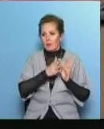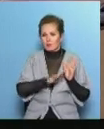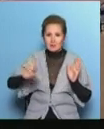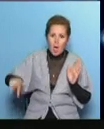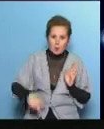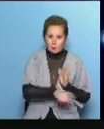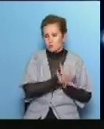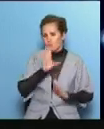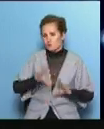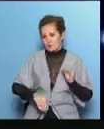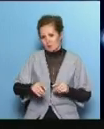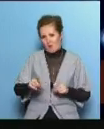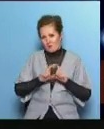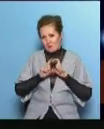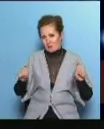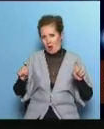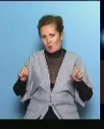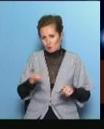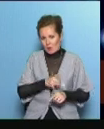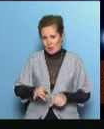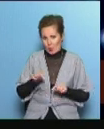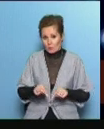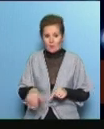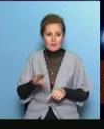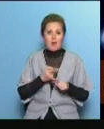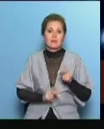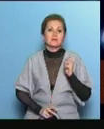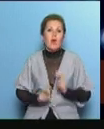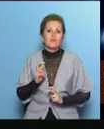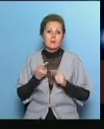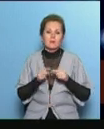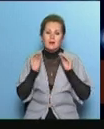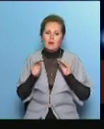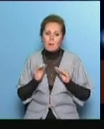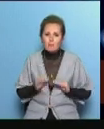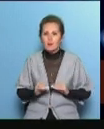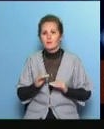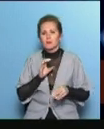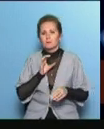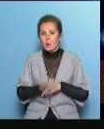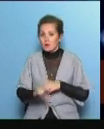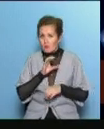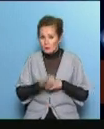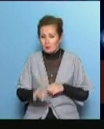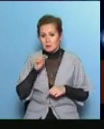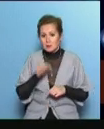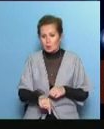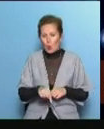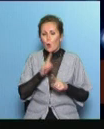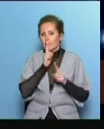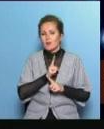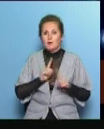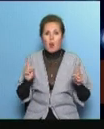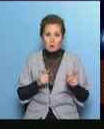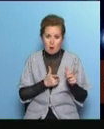региона. Все эти заводы, на которых разрабатывалось и производилось то самое уникальное